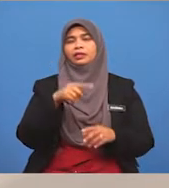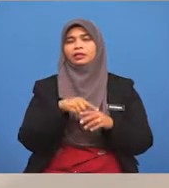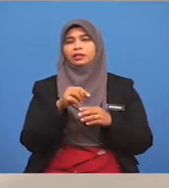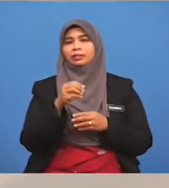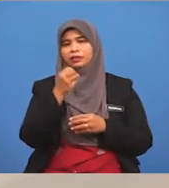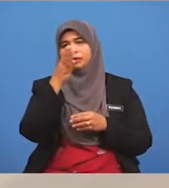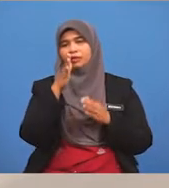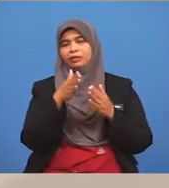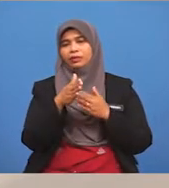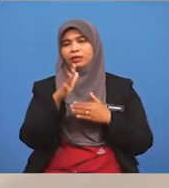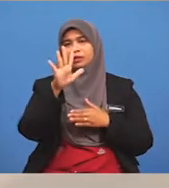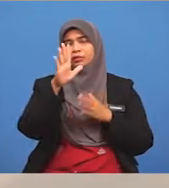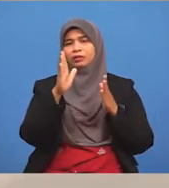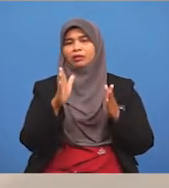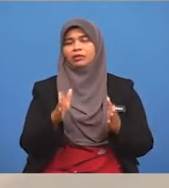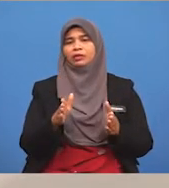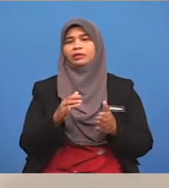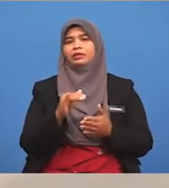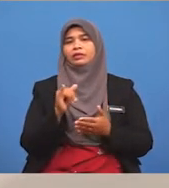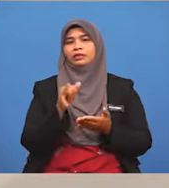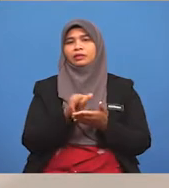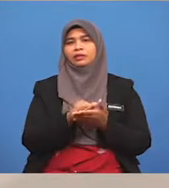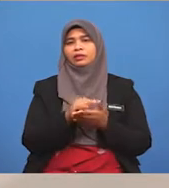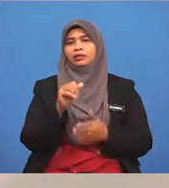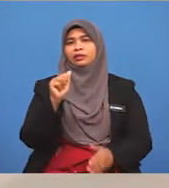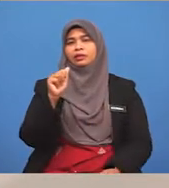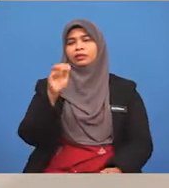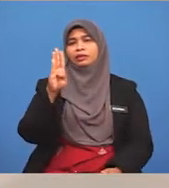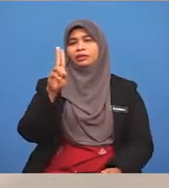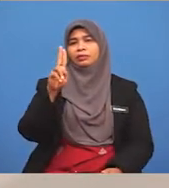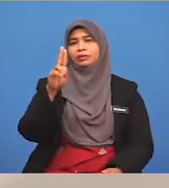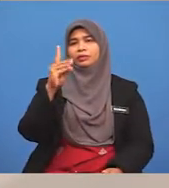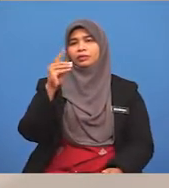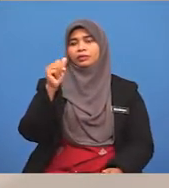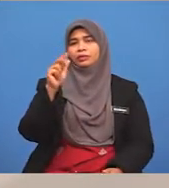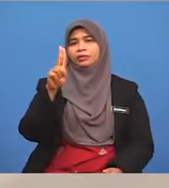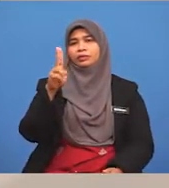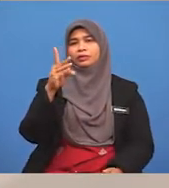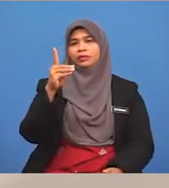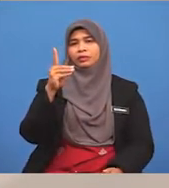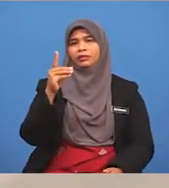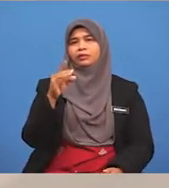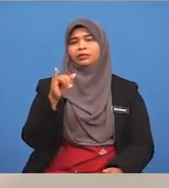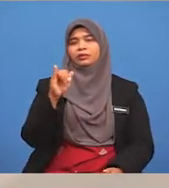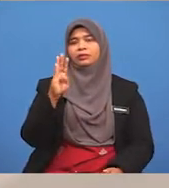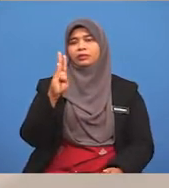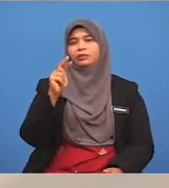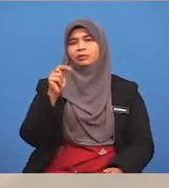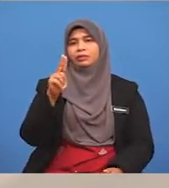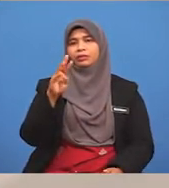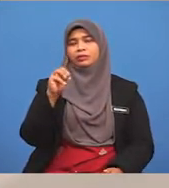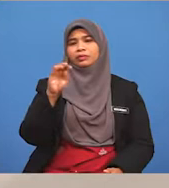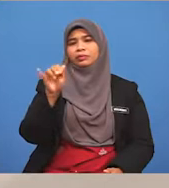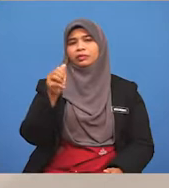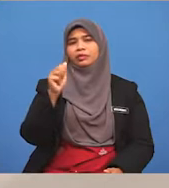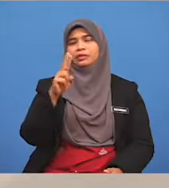perawi, iaitu Abu Daud, At-Tirmizi, An-Nasa'i, Ibnu Majah dan Ahmad